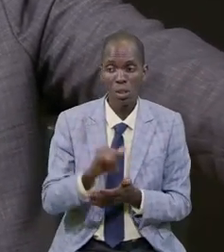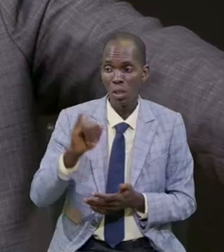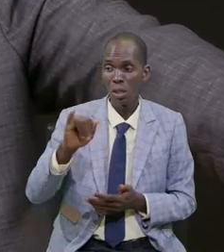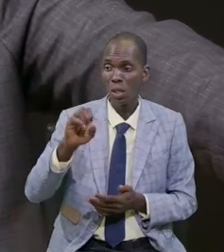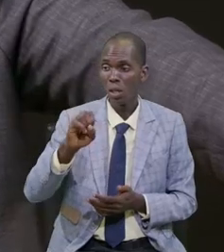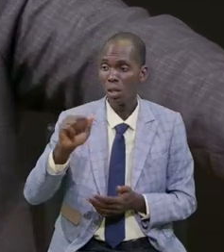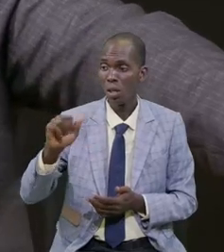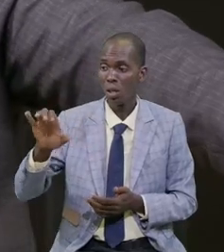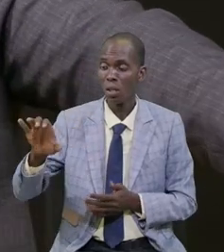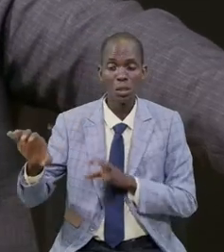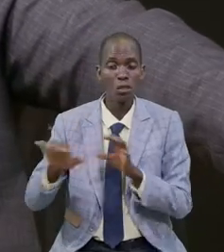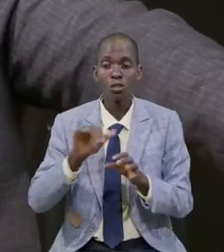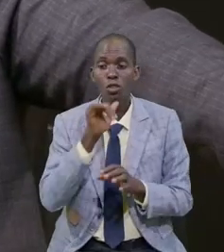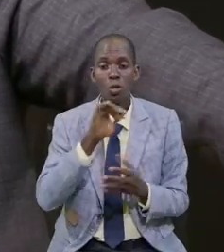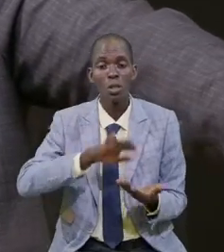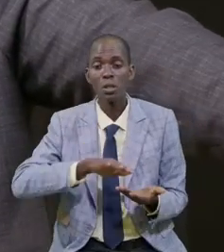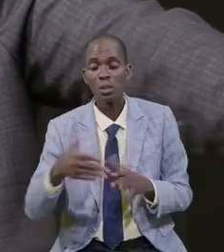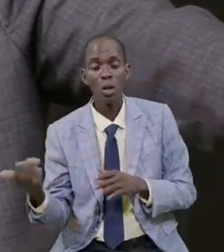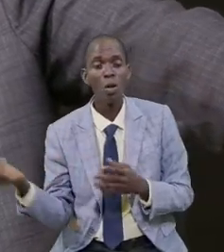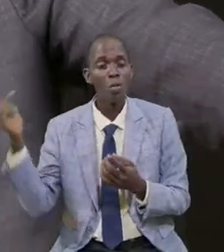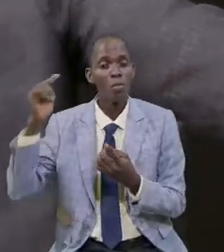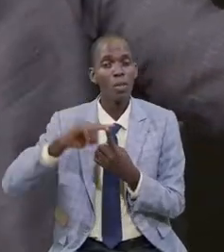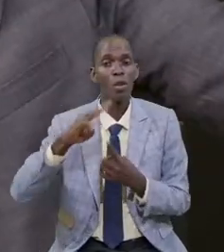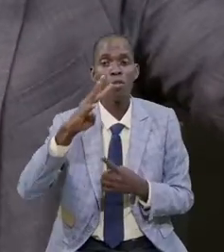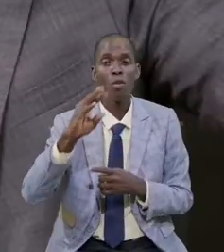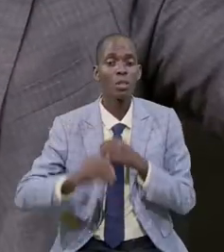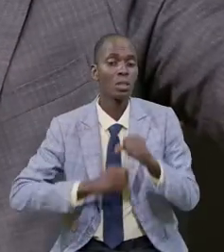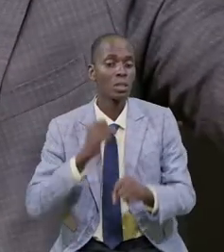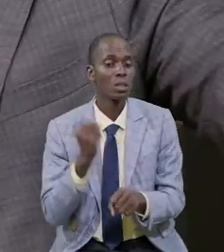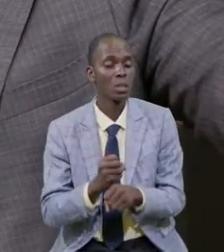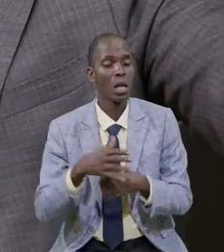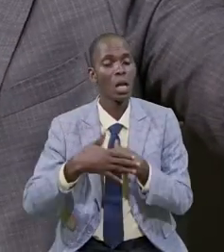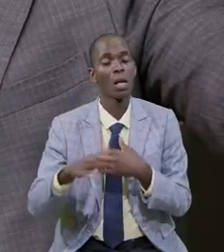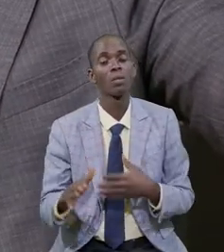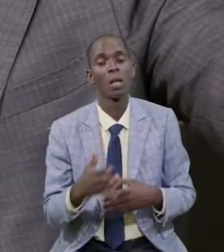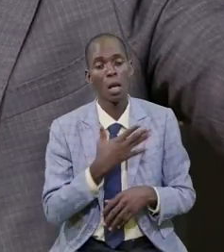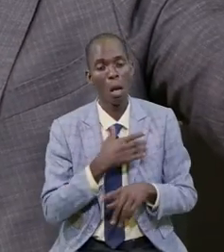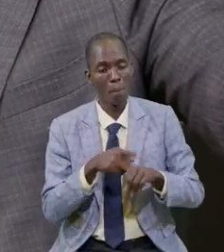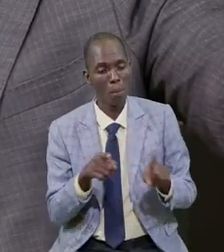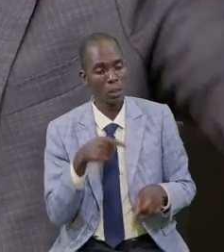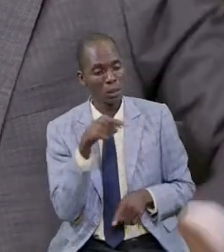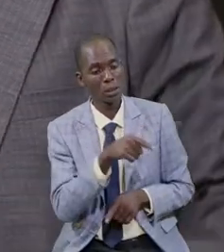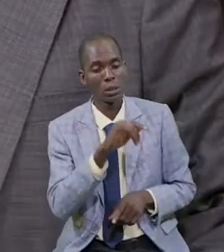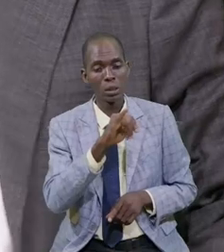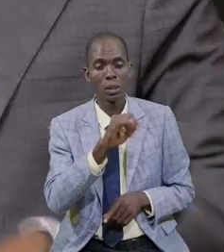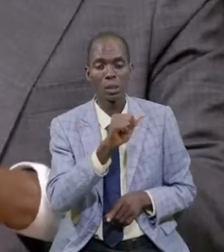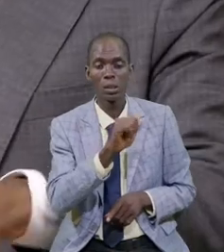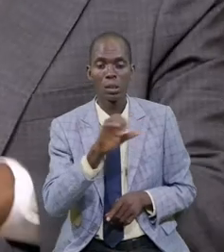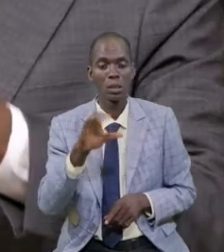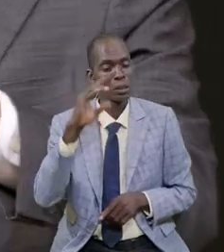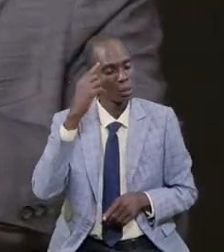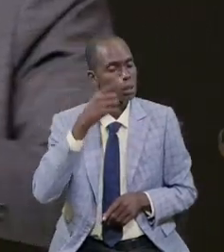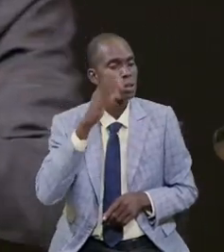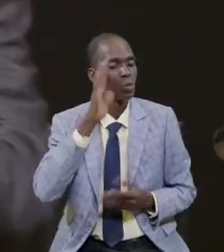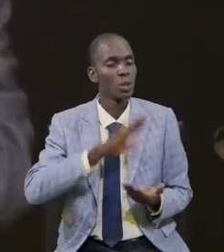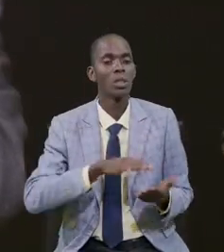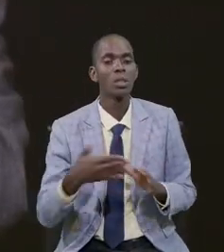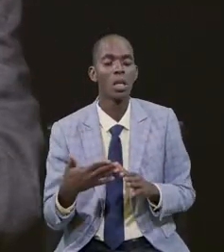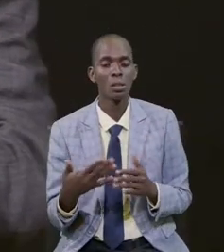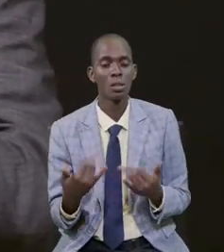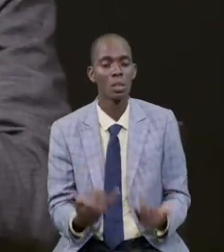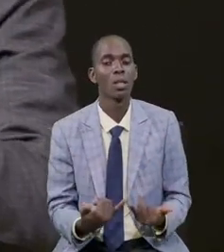Genèse, Isaac n'était pas mort après 40 ans, mais il croit mourir en ce temps-là parce qu'il